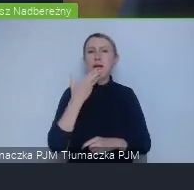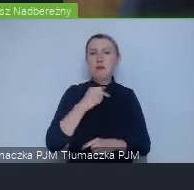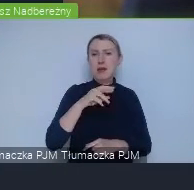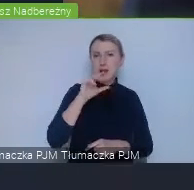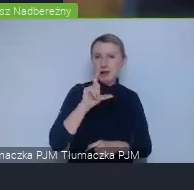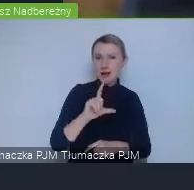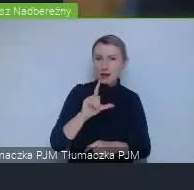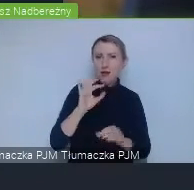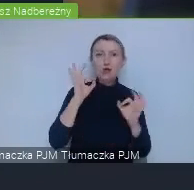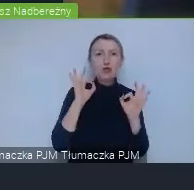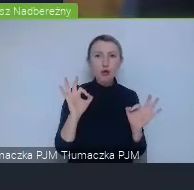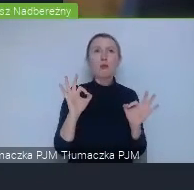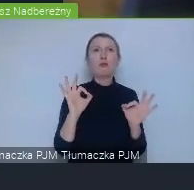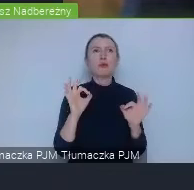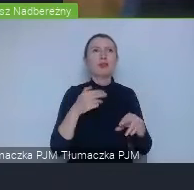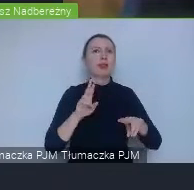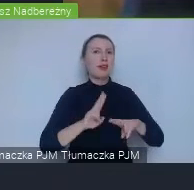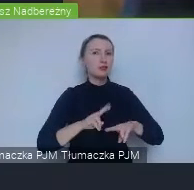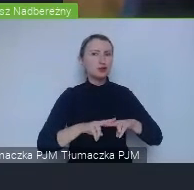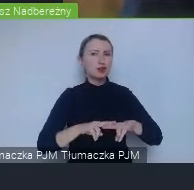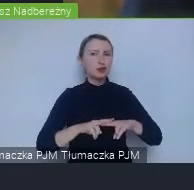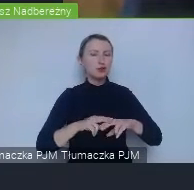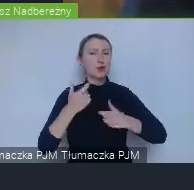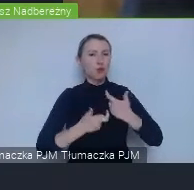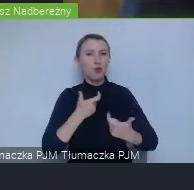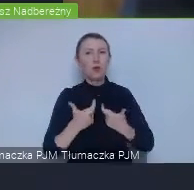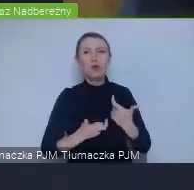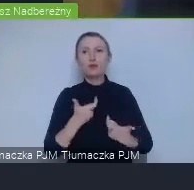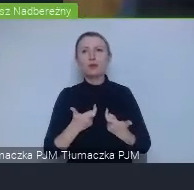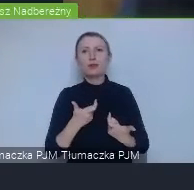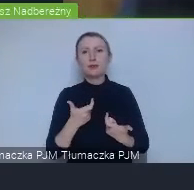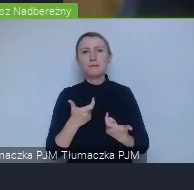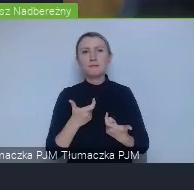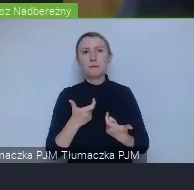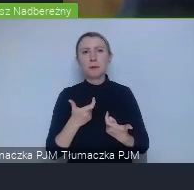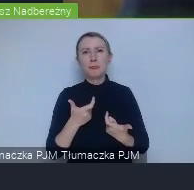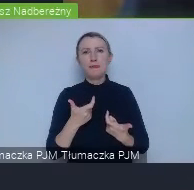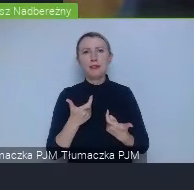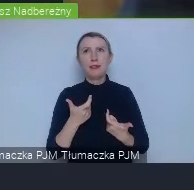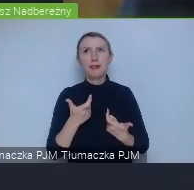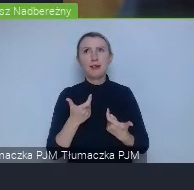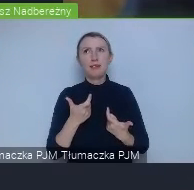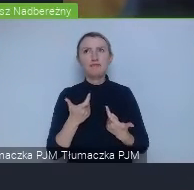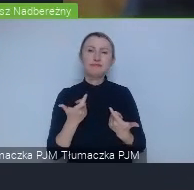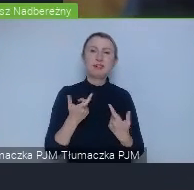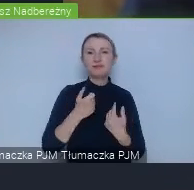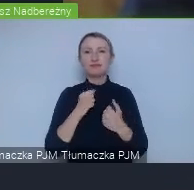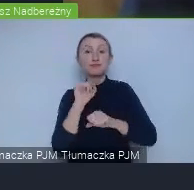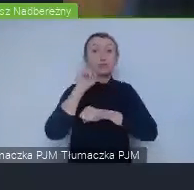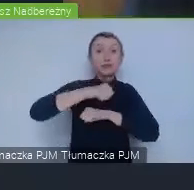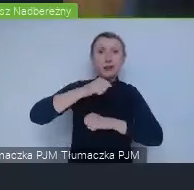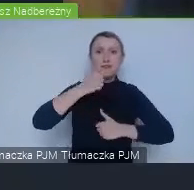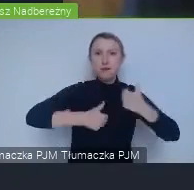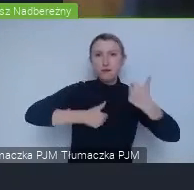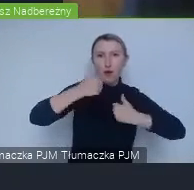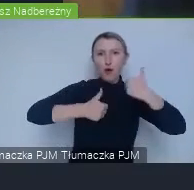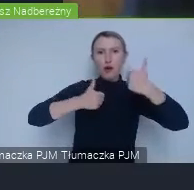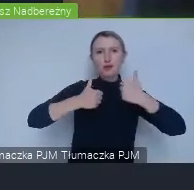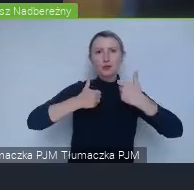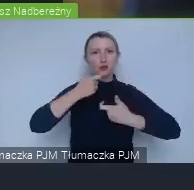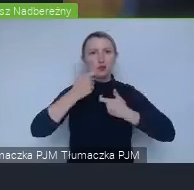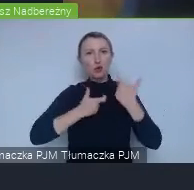jest dobrym narzędziem do budowania pewnej przewagi konkurencyjności czy